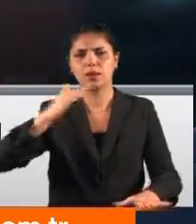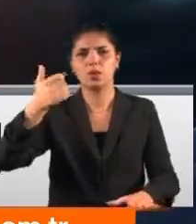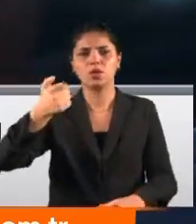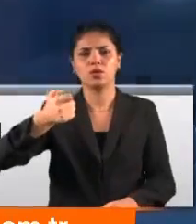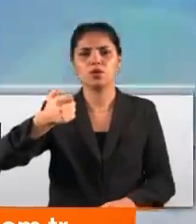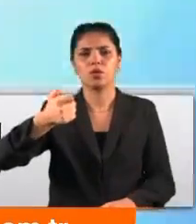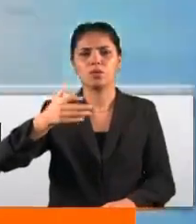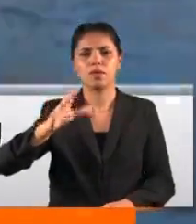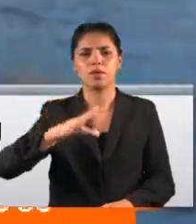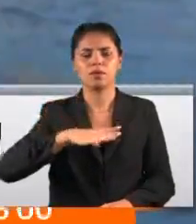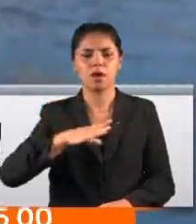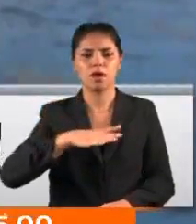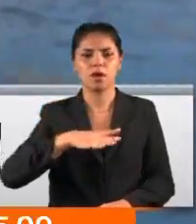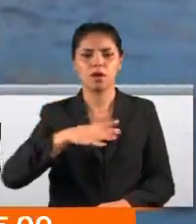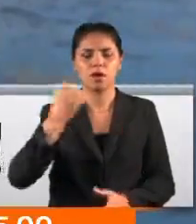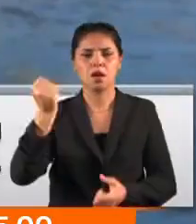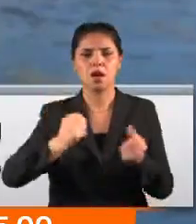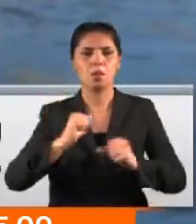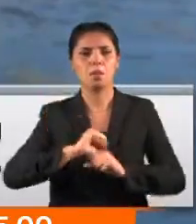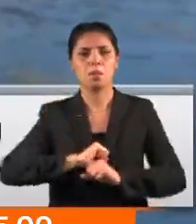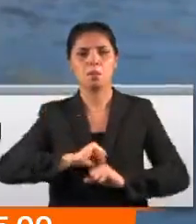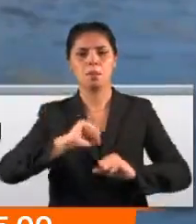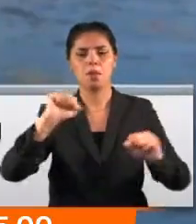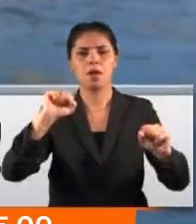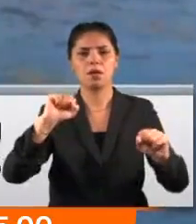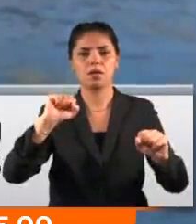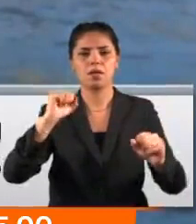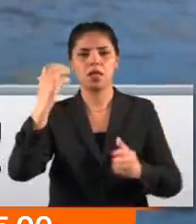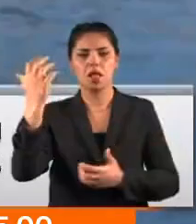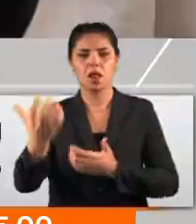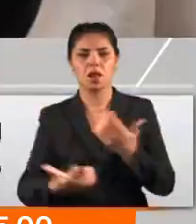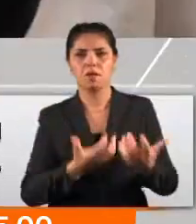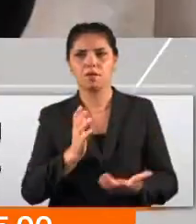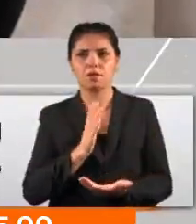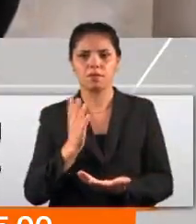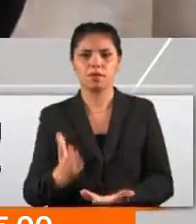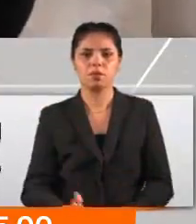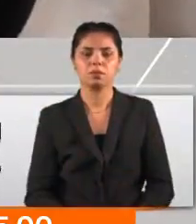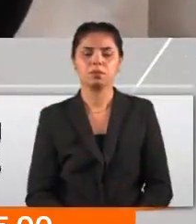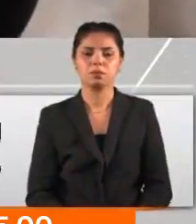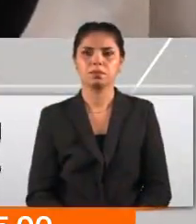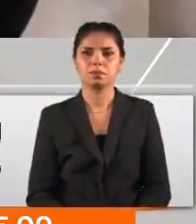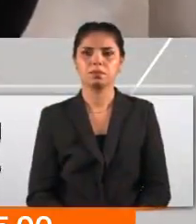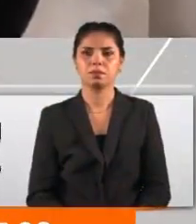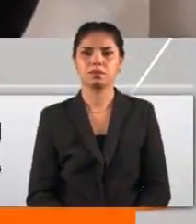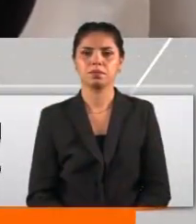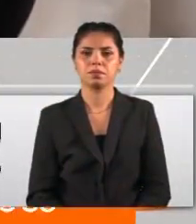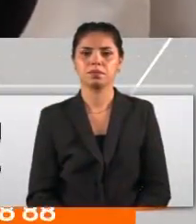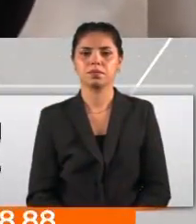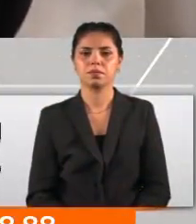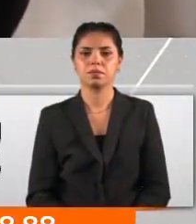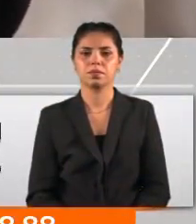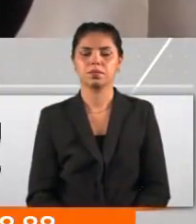çakma çaktı bir anda araç patladı sonra da Alev Alev yandı kozmetik ürün vardı